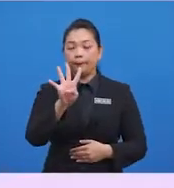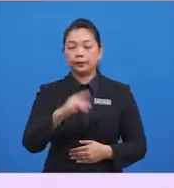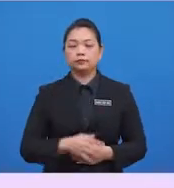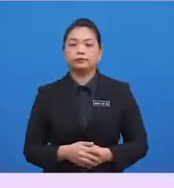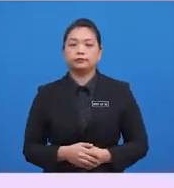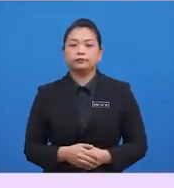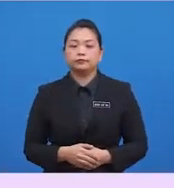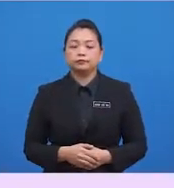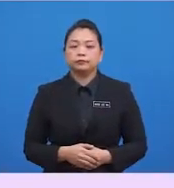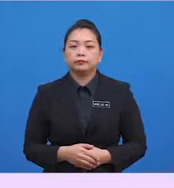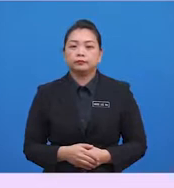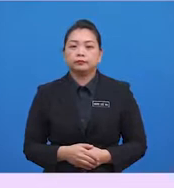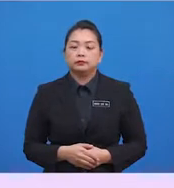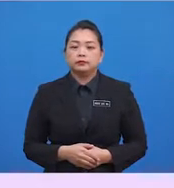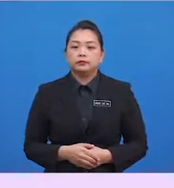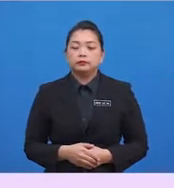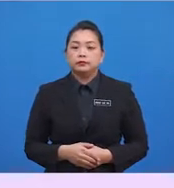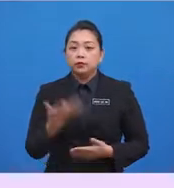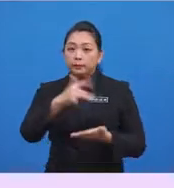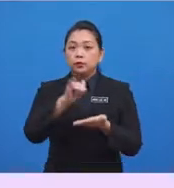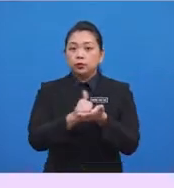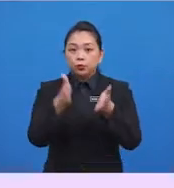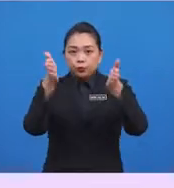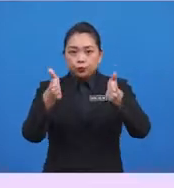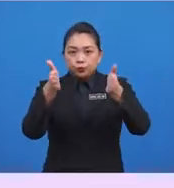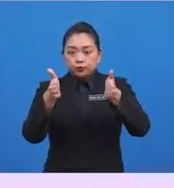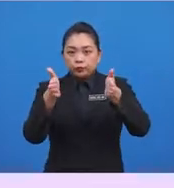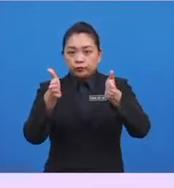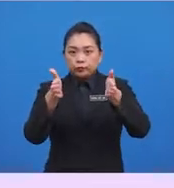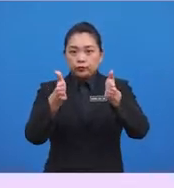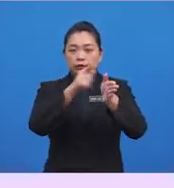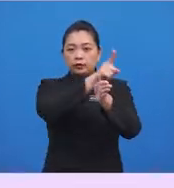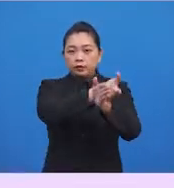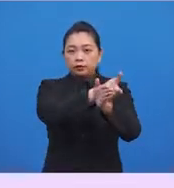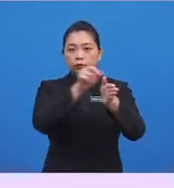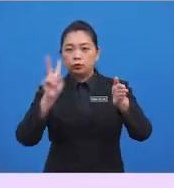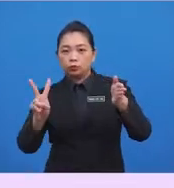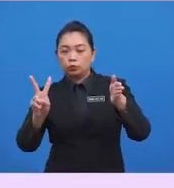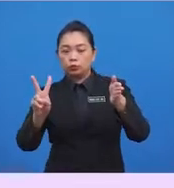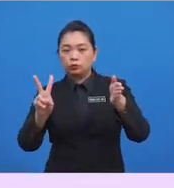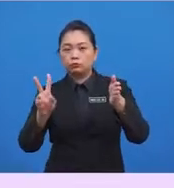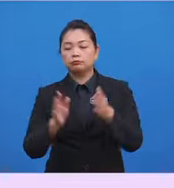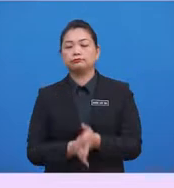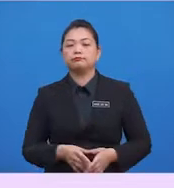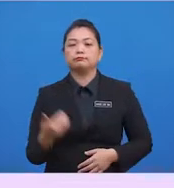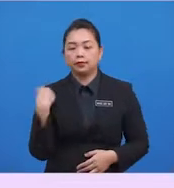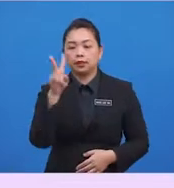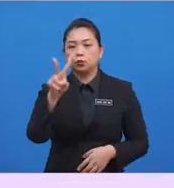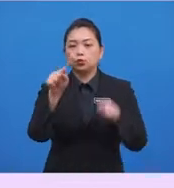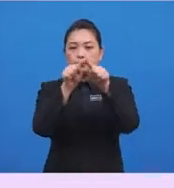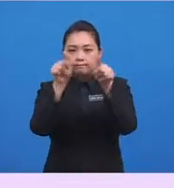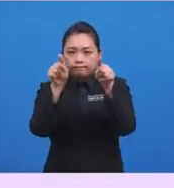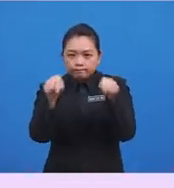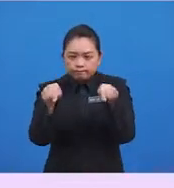segi empat tepat. Kemudian, satu, dua. Dua kepingan